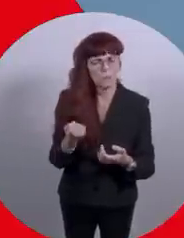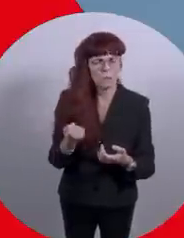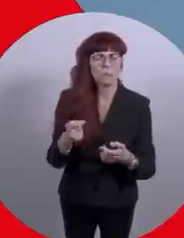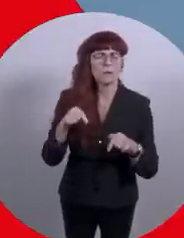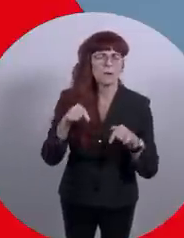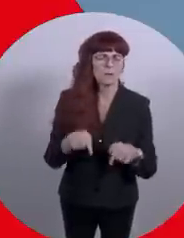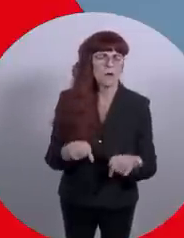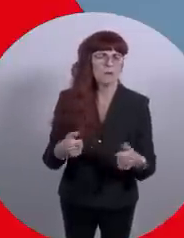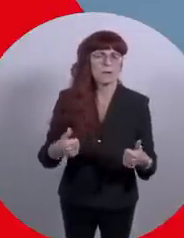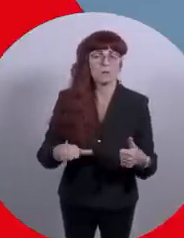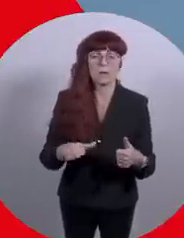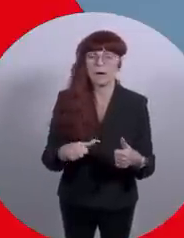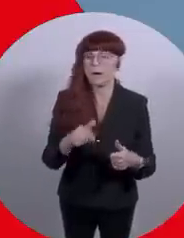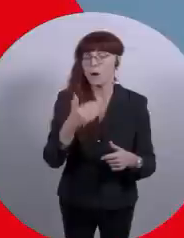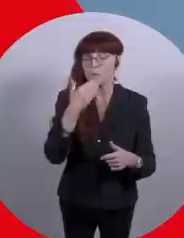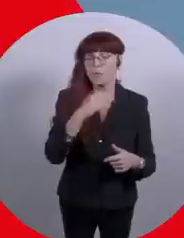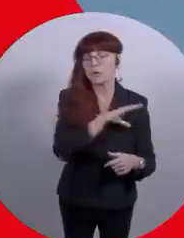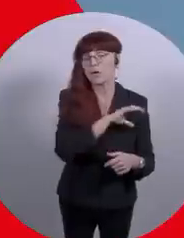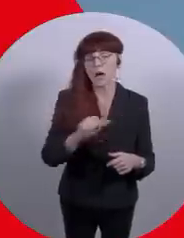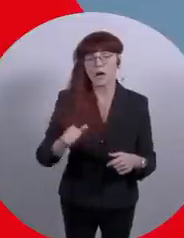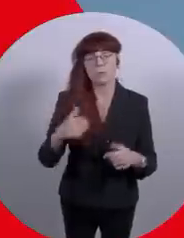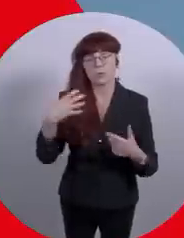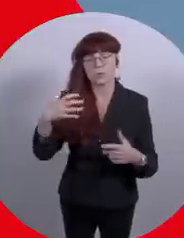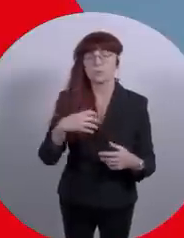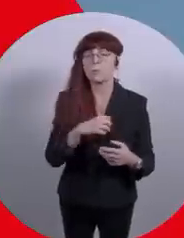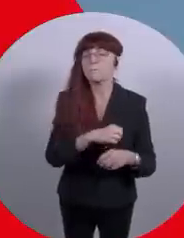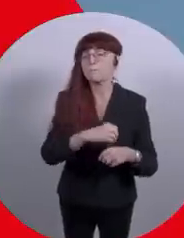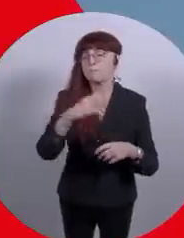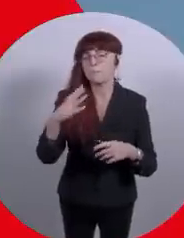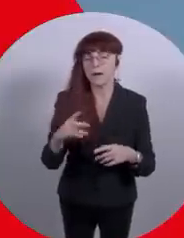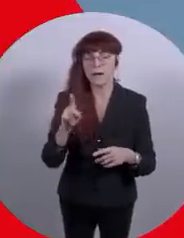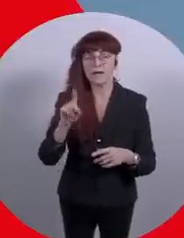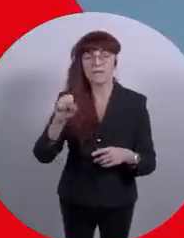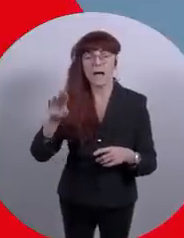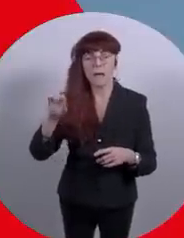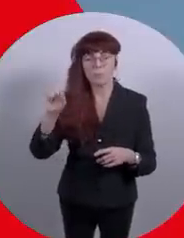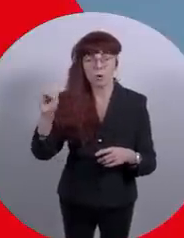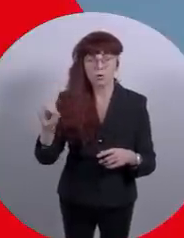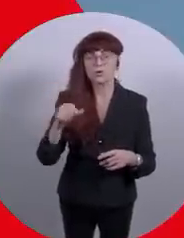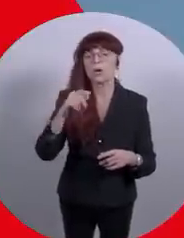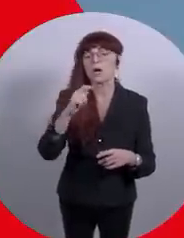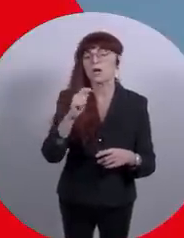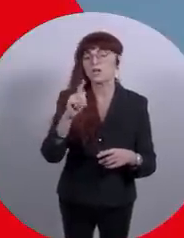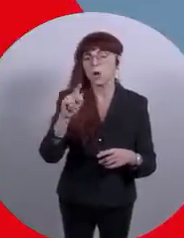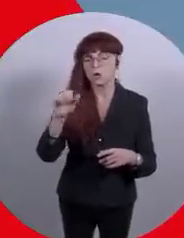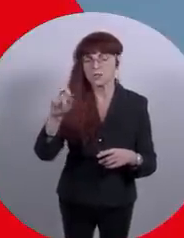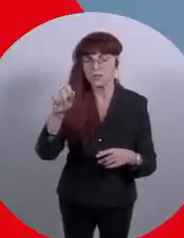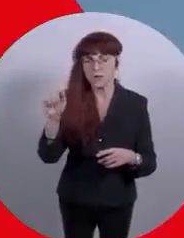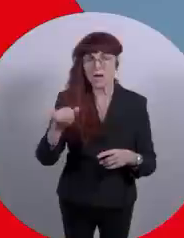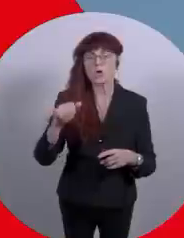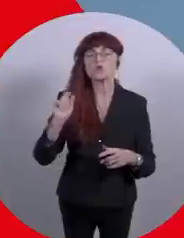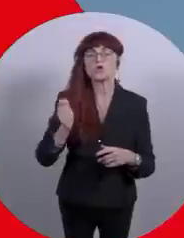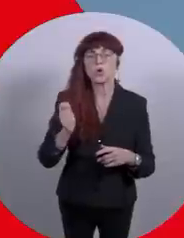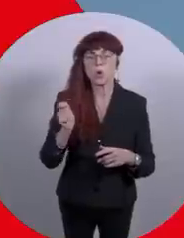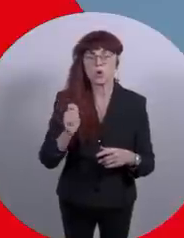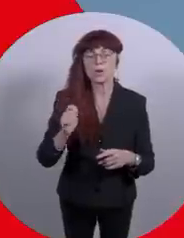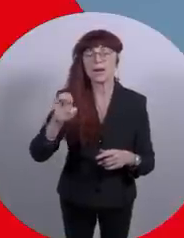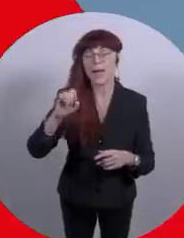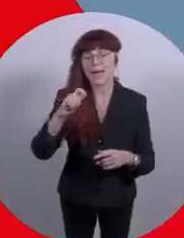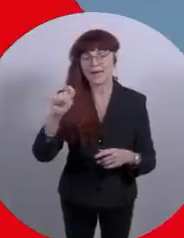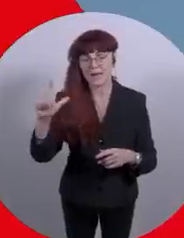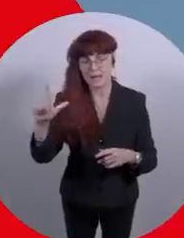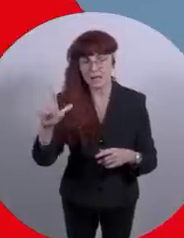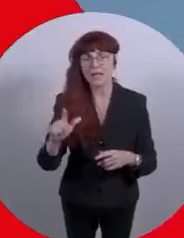darf alle in einem begrüßen Maria Berger norbertarabos Thomas trotz der Karl Schlögl Harald Ettl